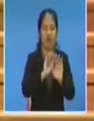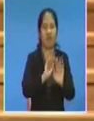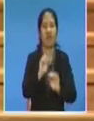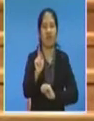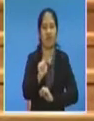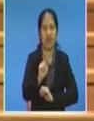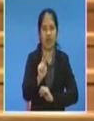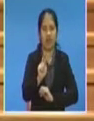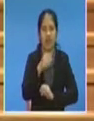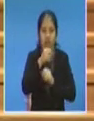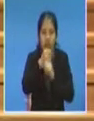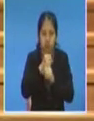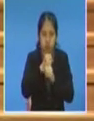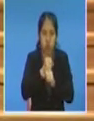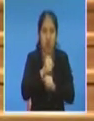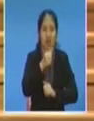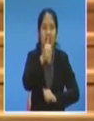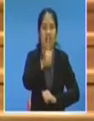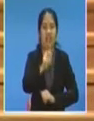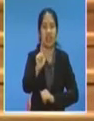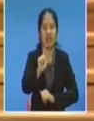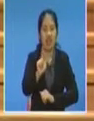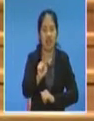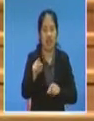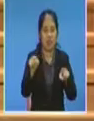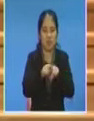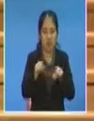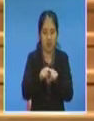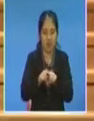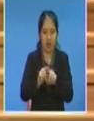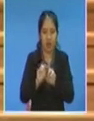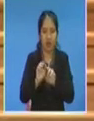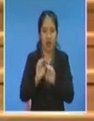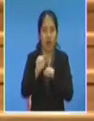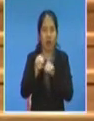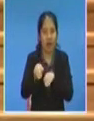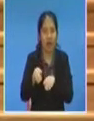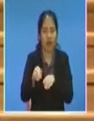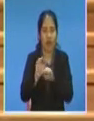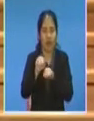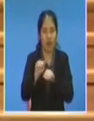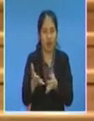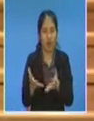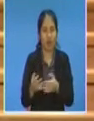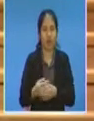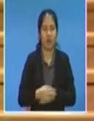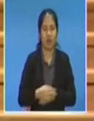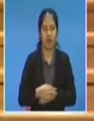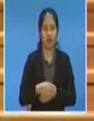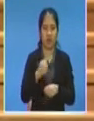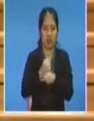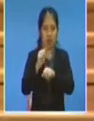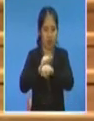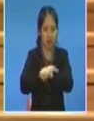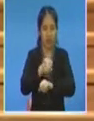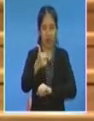ให้เป็นมะพร้าวห้าวยิ่งแก่ยิ่งมันไม่ใช่กลายเป็นติดบ้านแล้ว